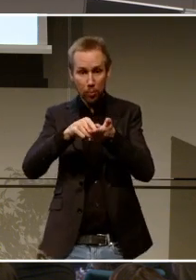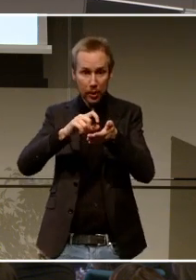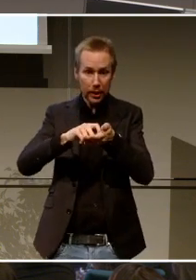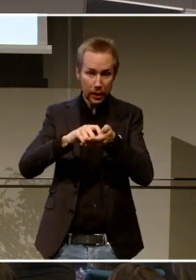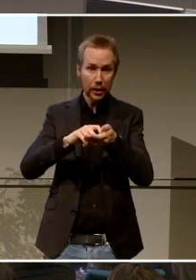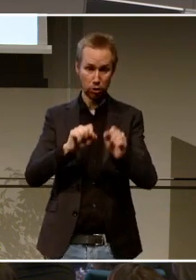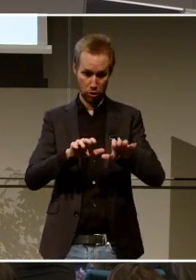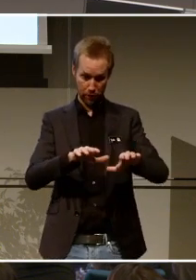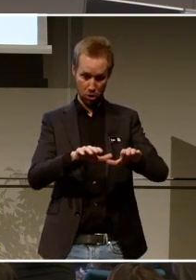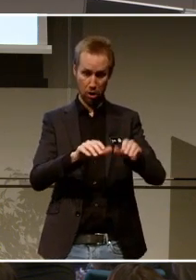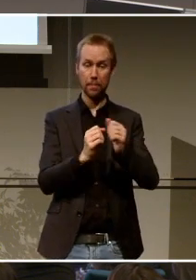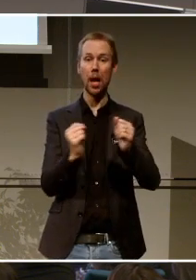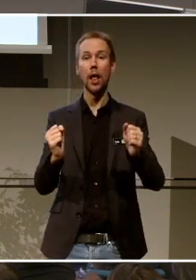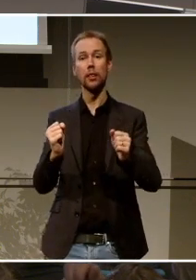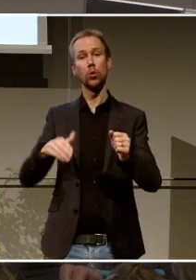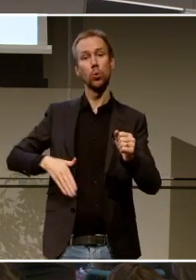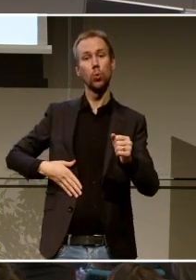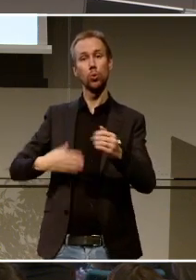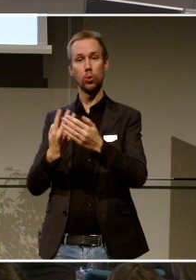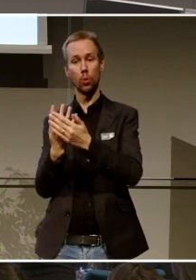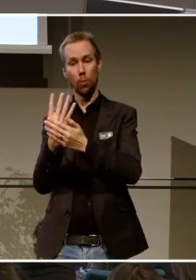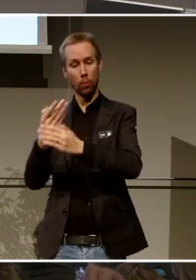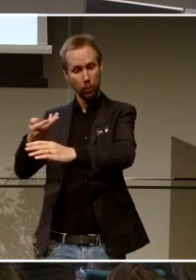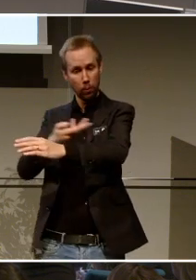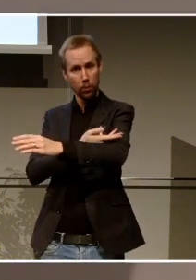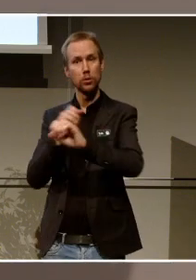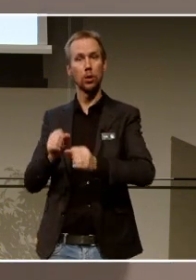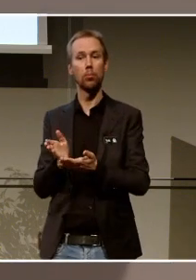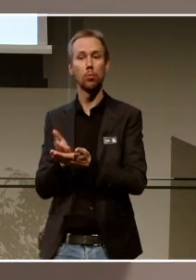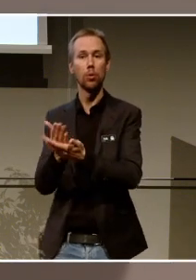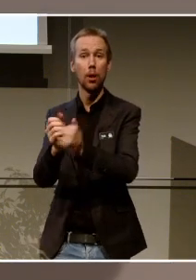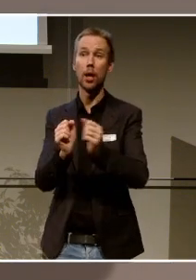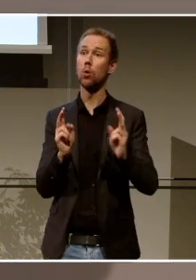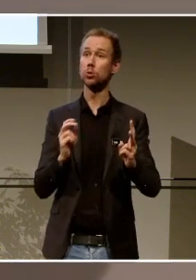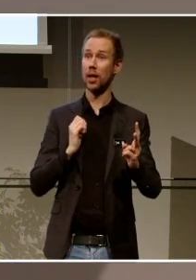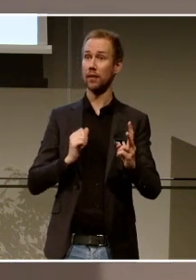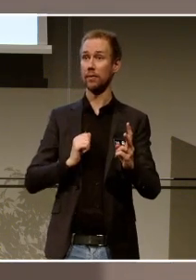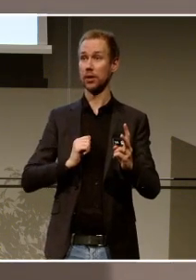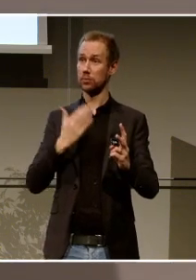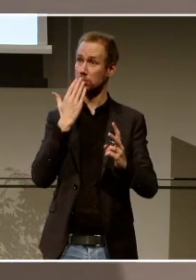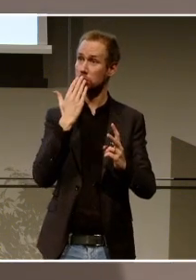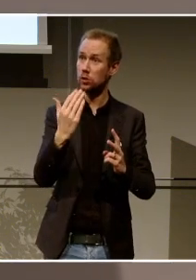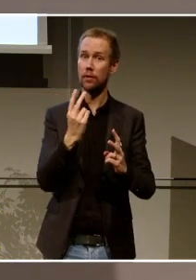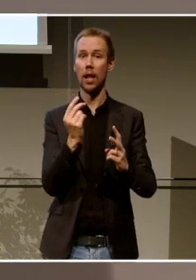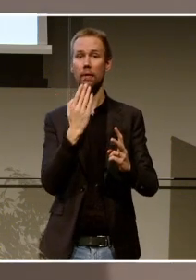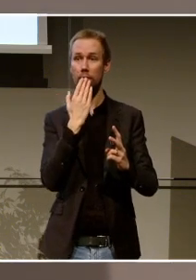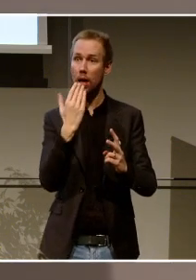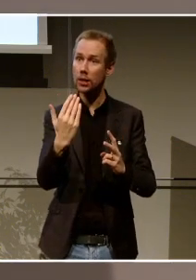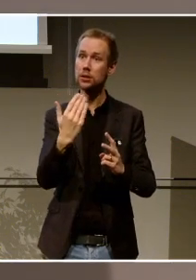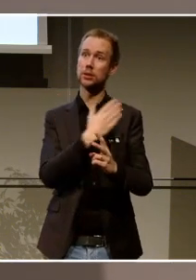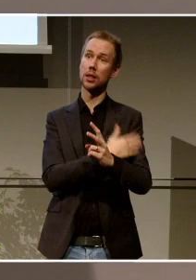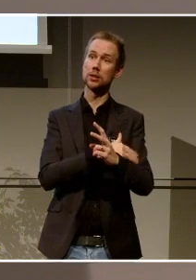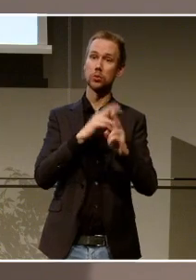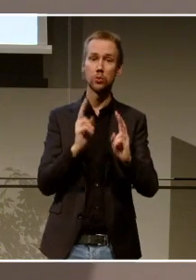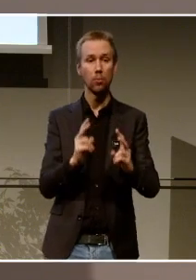när den här digitala tekniken också bäddas in i väldigt mycket mer avancerade välfärdstjänster som i omsorg och vårdsektorn, vad är det